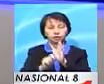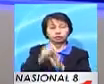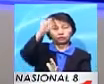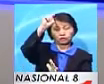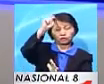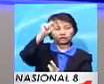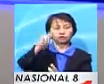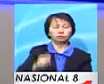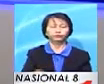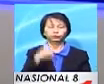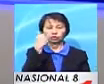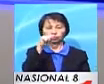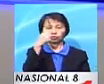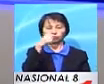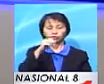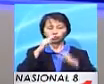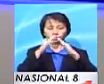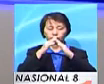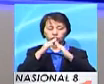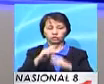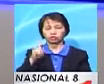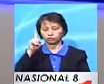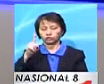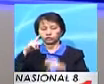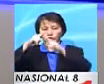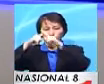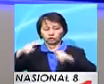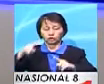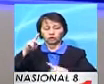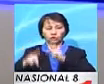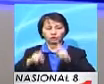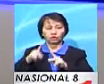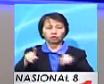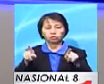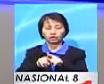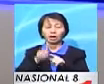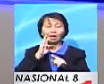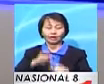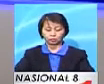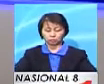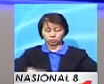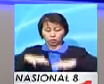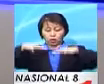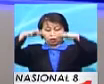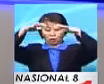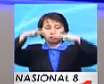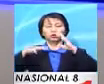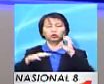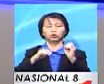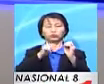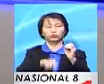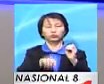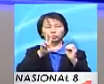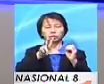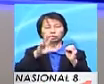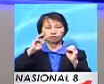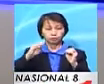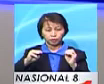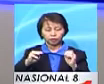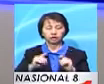hari biasa. 10 buah rumah dan sebuah dewan orang ramai turut dinaiki air kira-kira 0.3